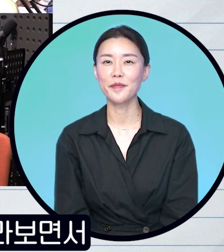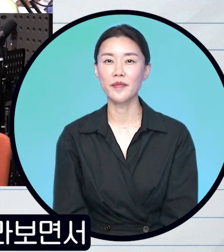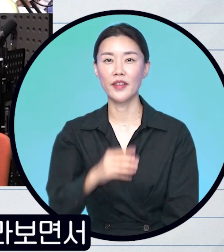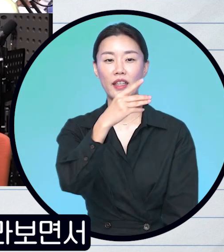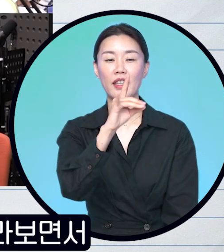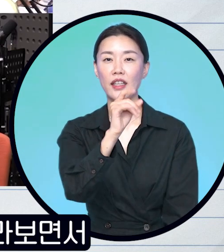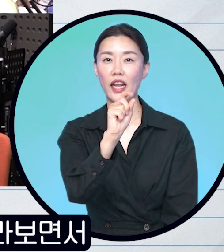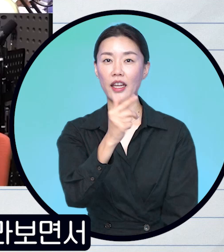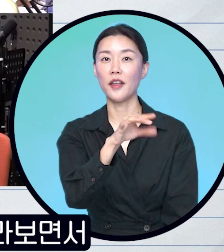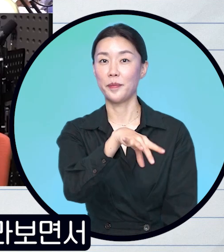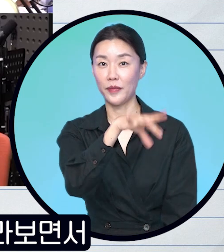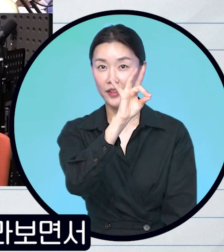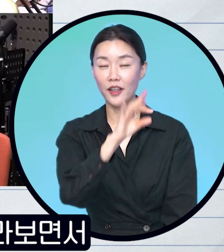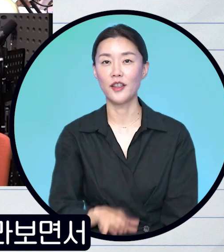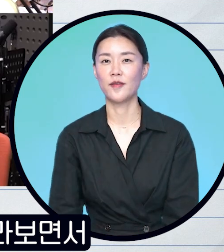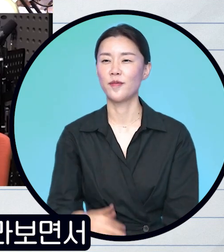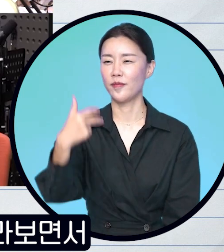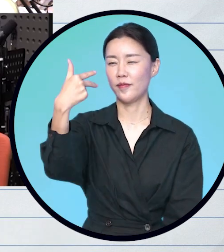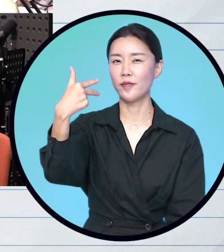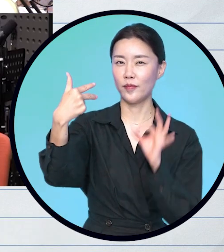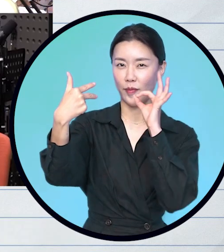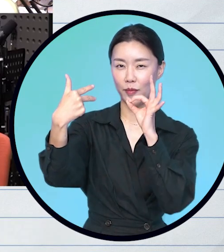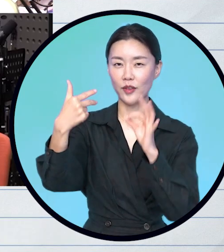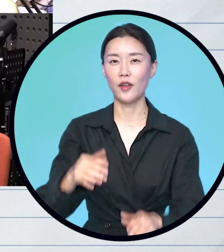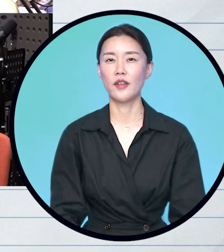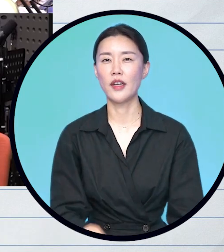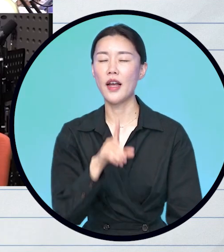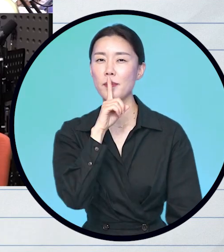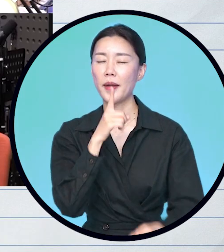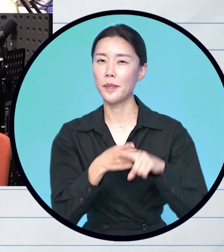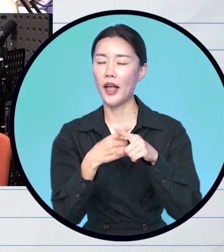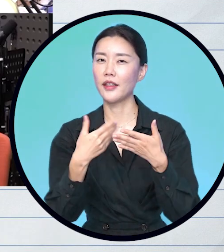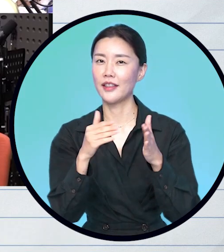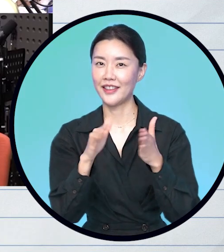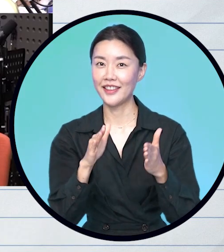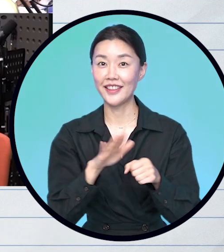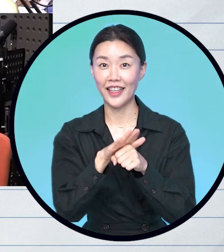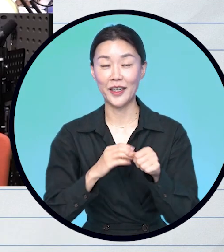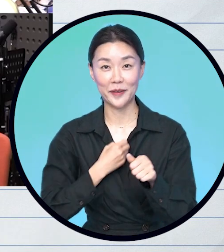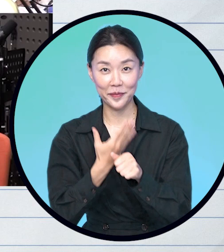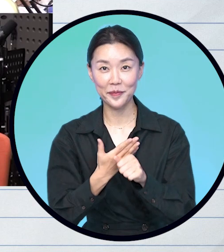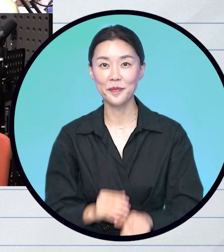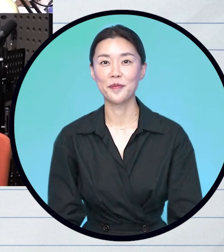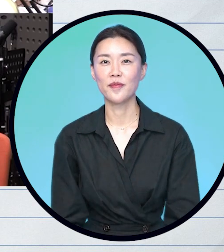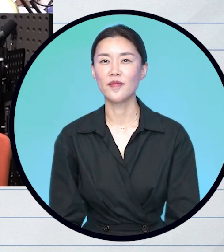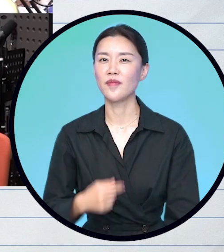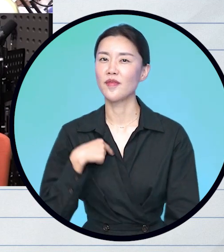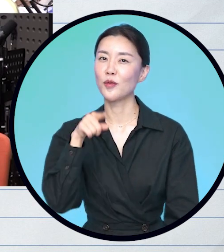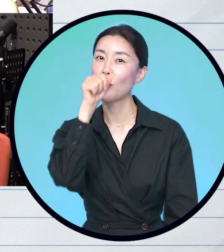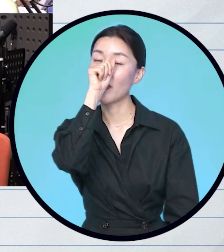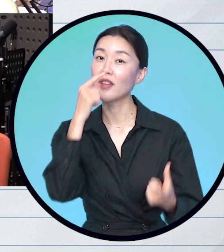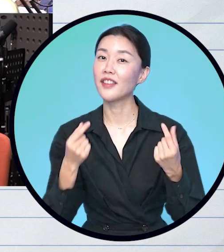태연 씨부터 한번 딱 카메라 바라보면서 반존대로 사랑 고백 부탁드립니다. 내가 너 좋아하는 거